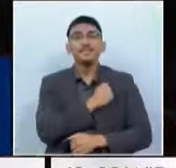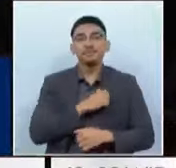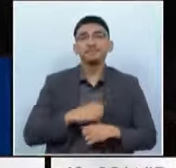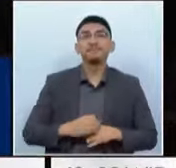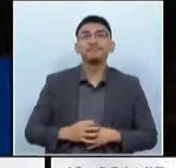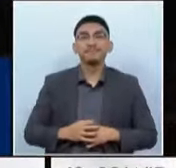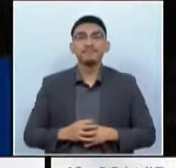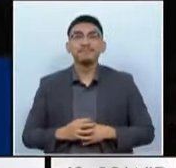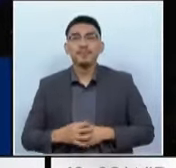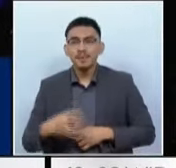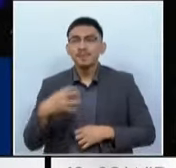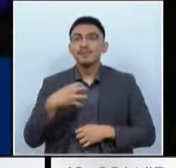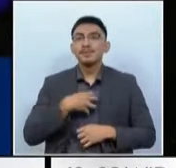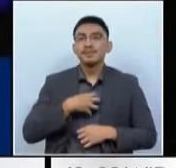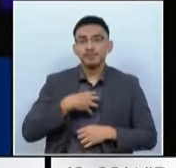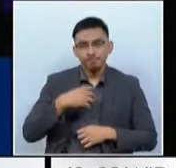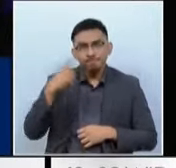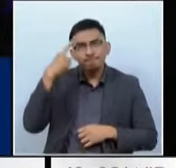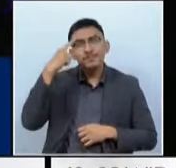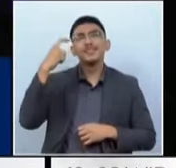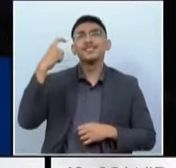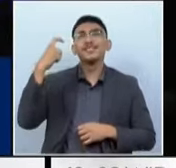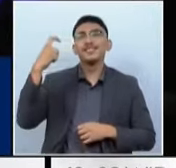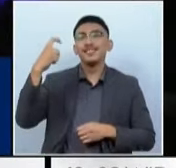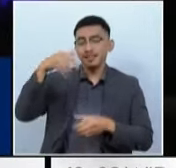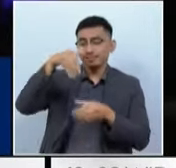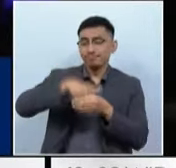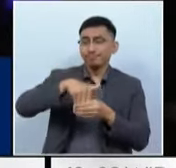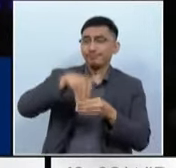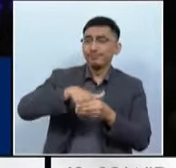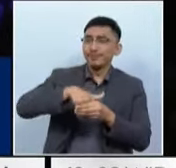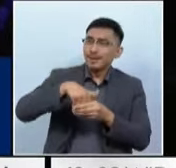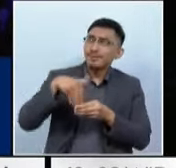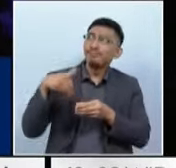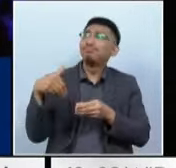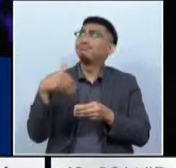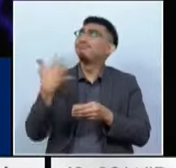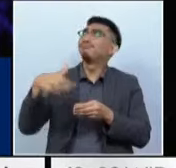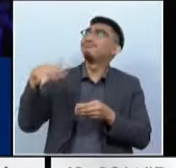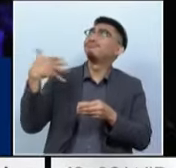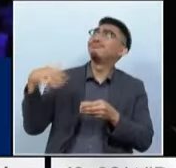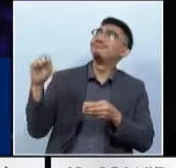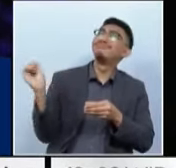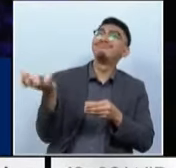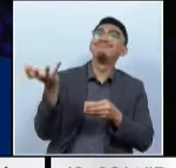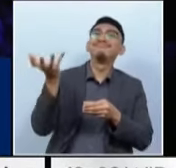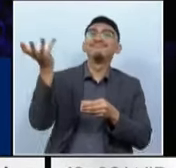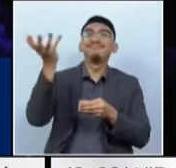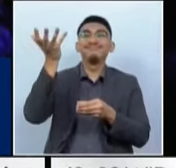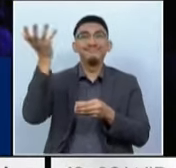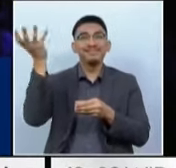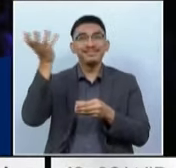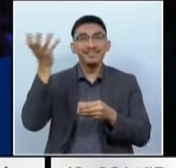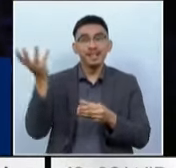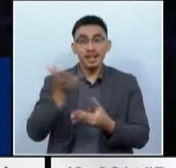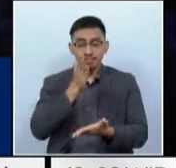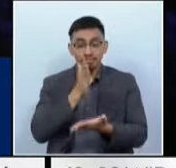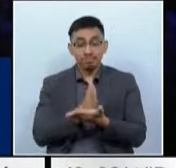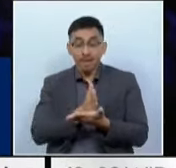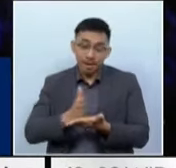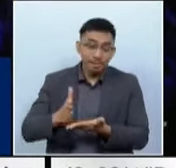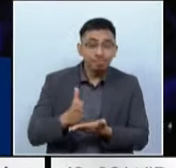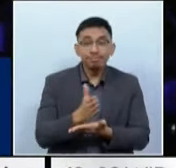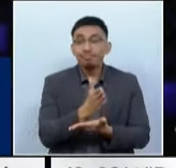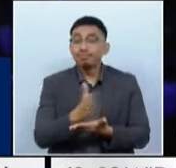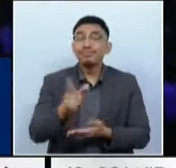bangsa Teguh percaya suara kita sangat berharga menentukan arah